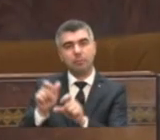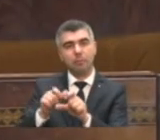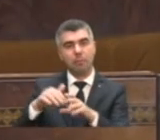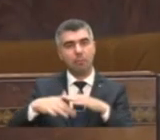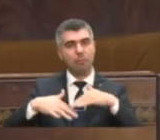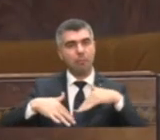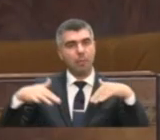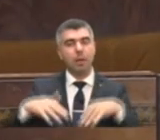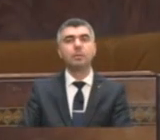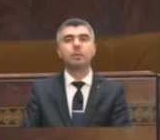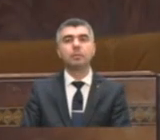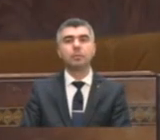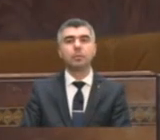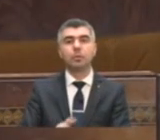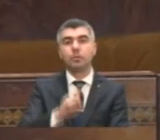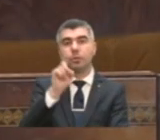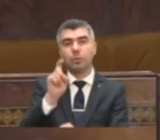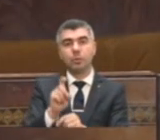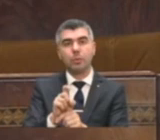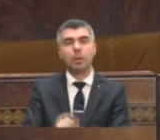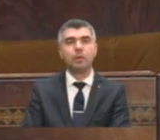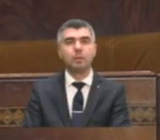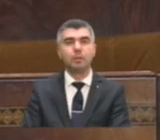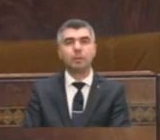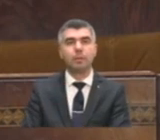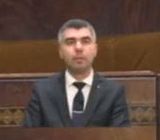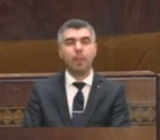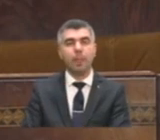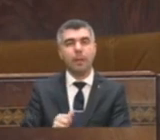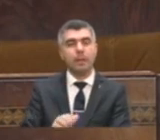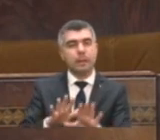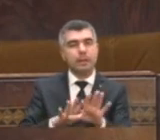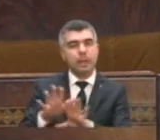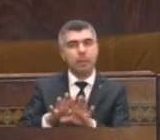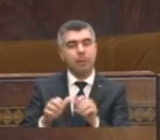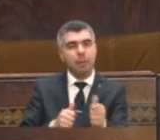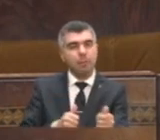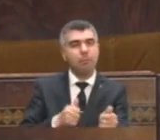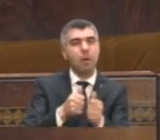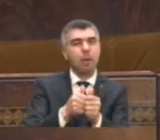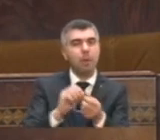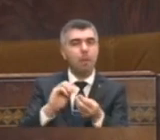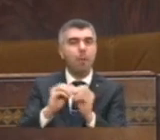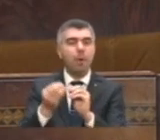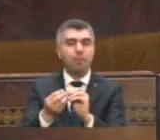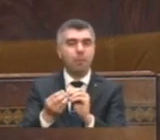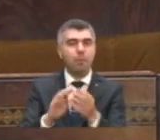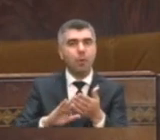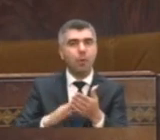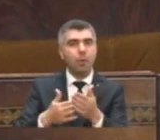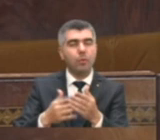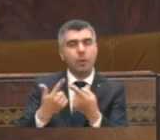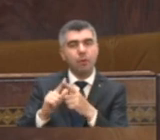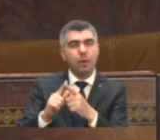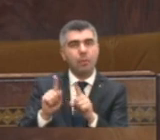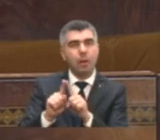المحترمين. نسائلك عن تدبير المواكبات المتخذة لمعالجة إشكاليات ضعف القدرة